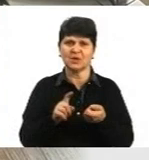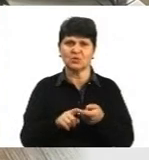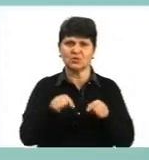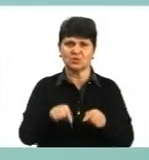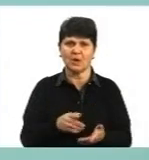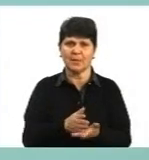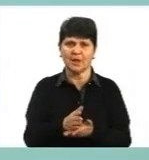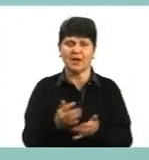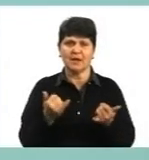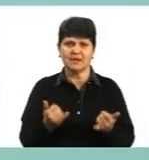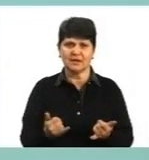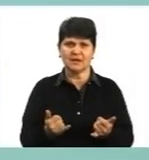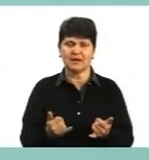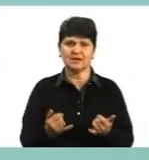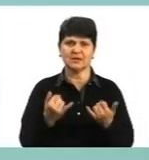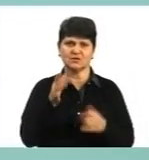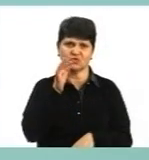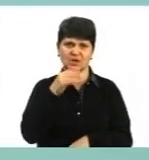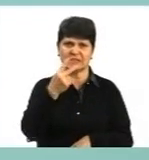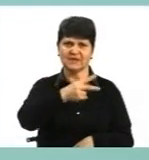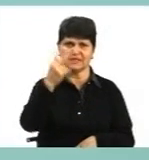час 22 об'єкти, як ви знаєте.